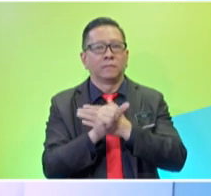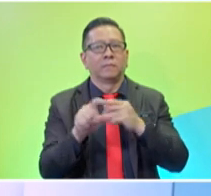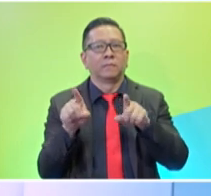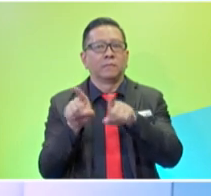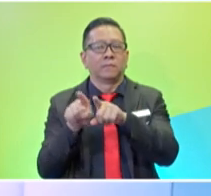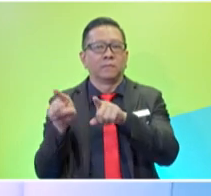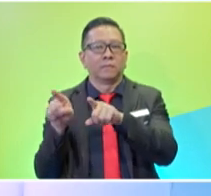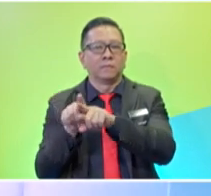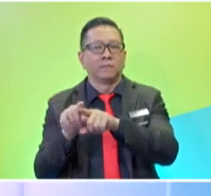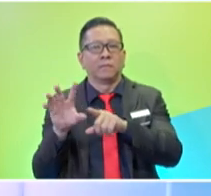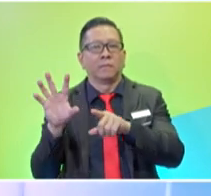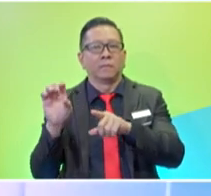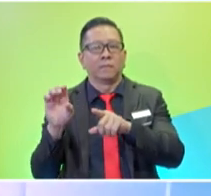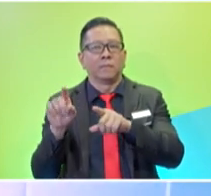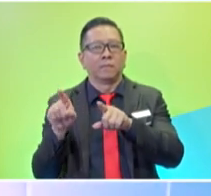minyak cuka